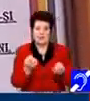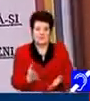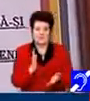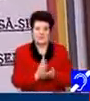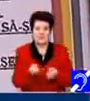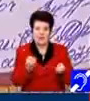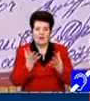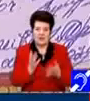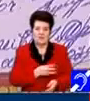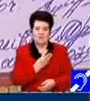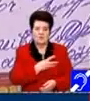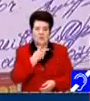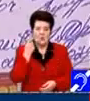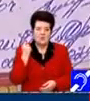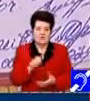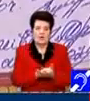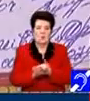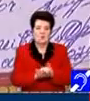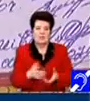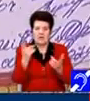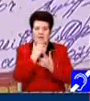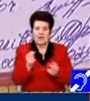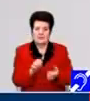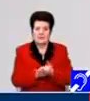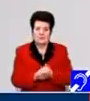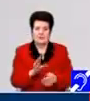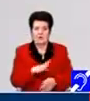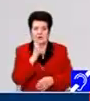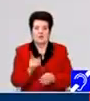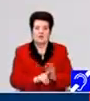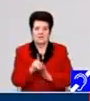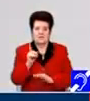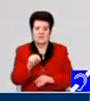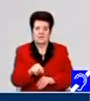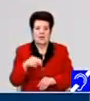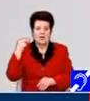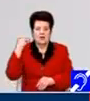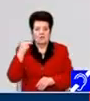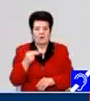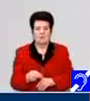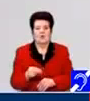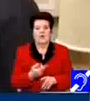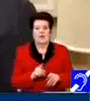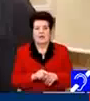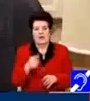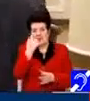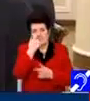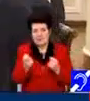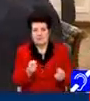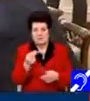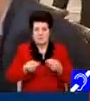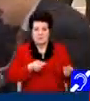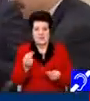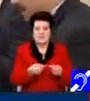act clar de voință politică unionistă. Declarațiile de unire au intrat recent în atenția președintelui Igor Dodon, care îi amenință pe